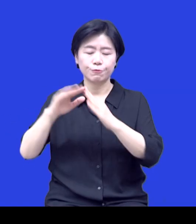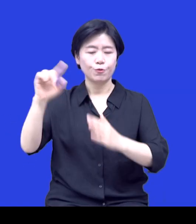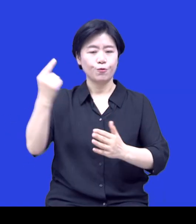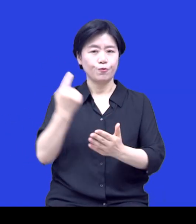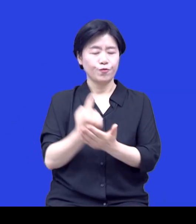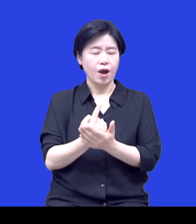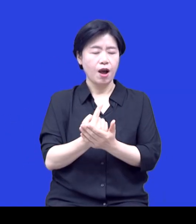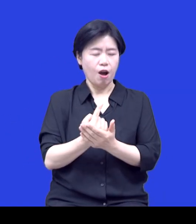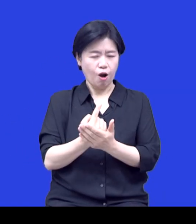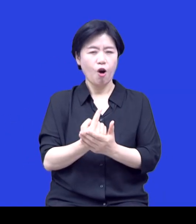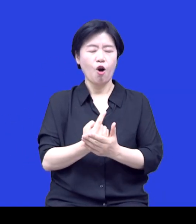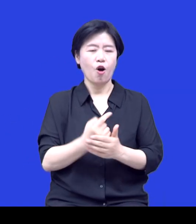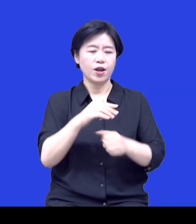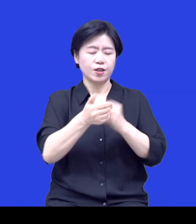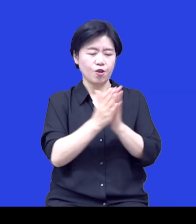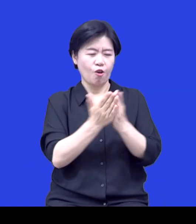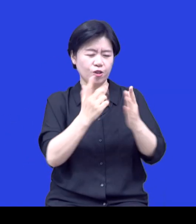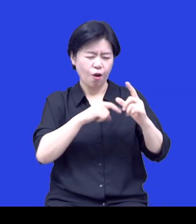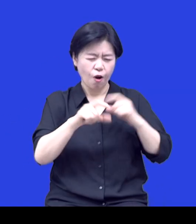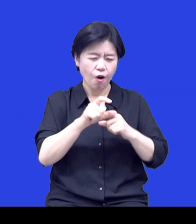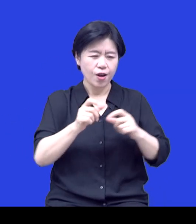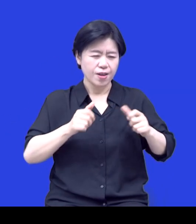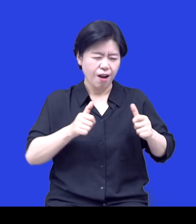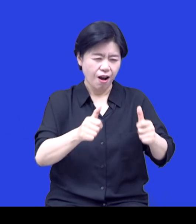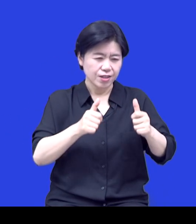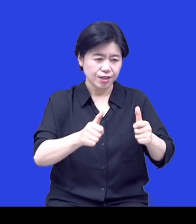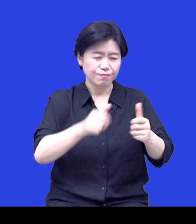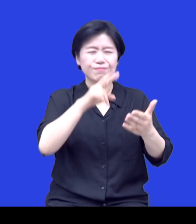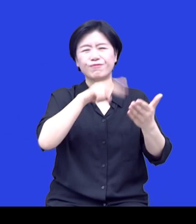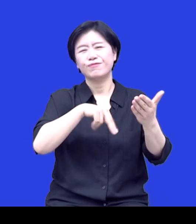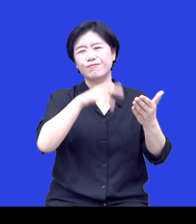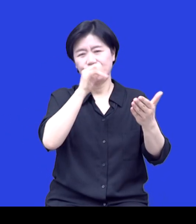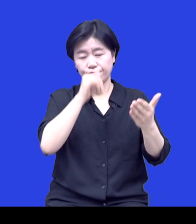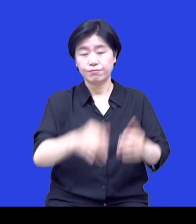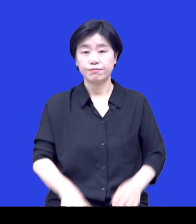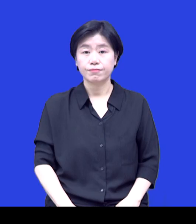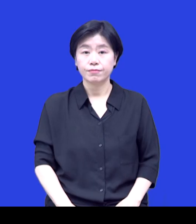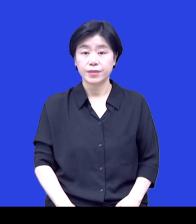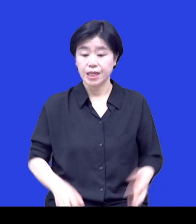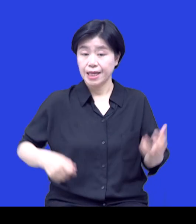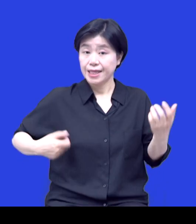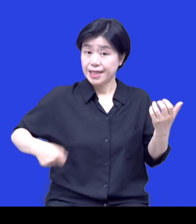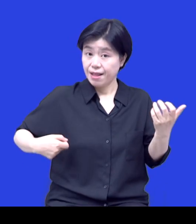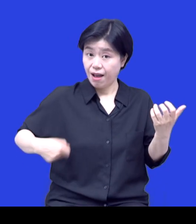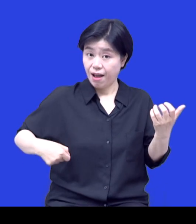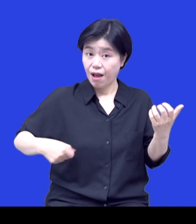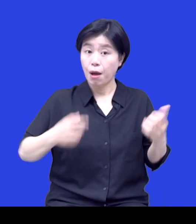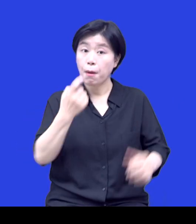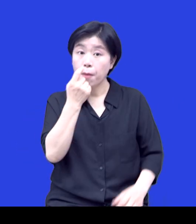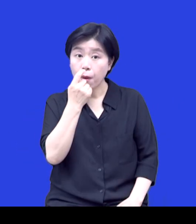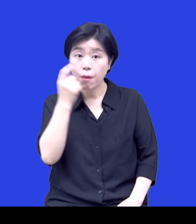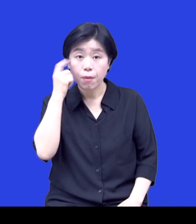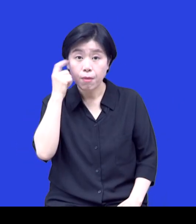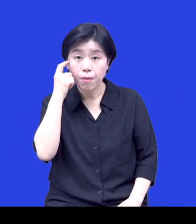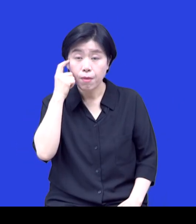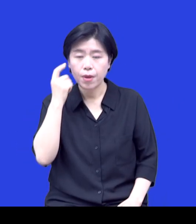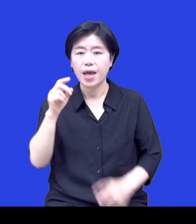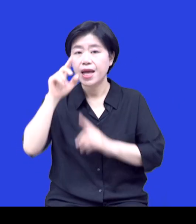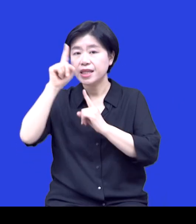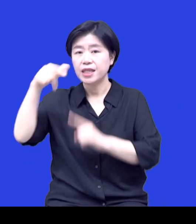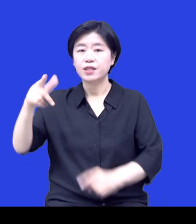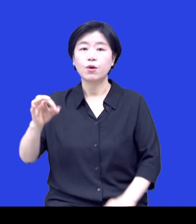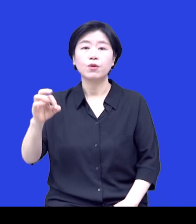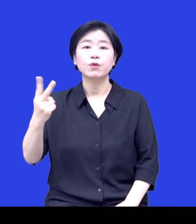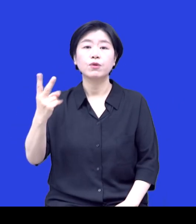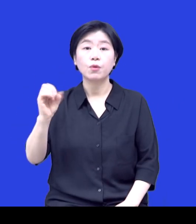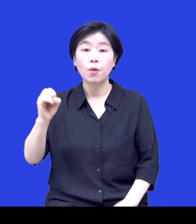됐는데 기타를 배우게 된 거는 또 그 타이밍에 맞춰서 이종용 목사님이 그 가수 그분이 텍사스에 그때